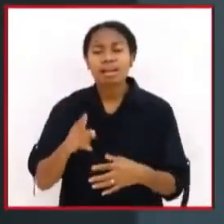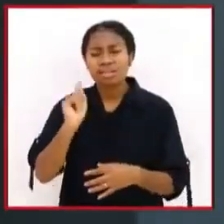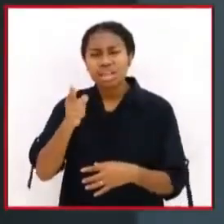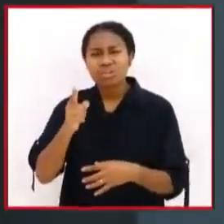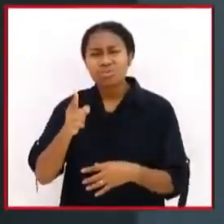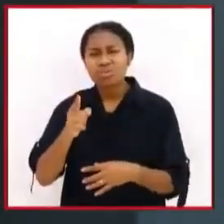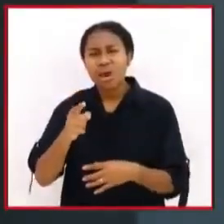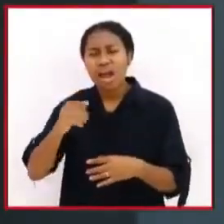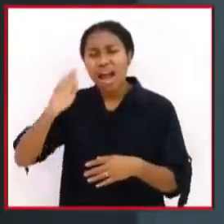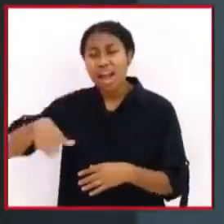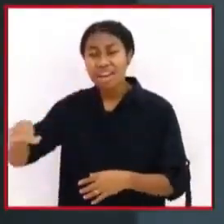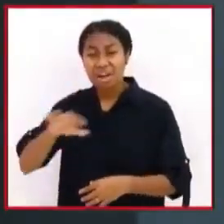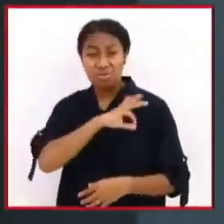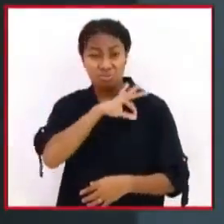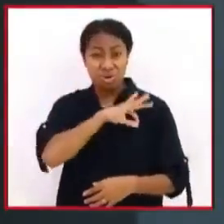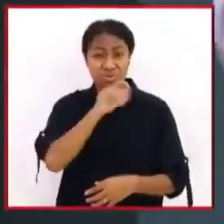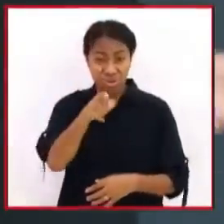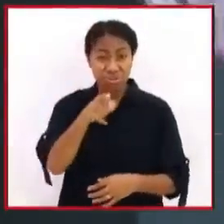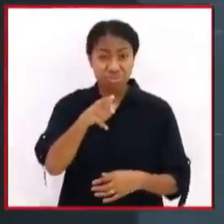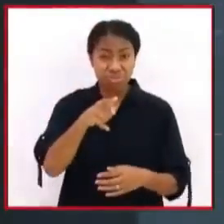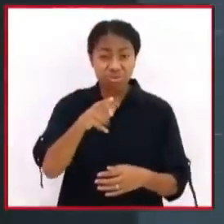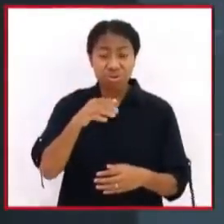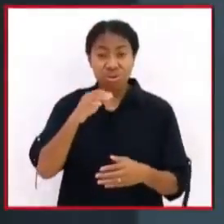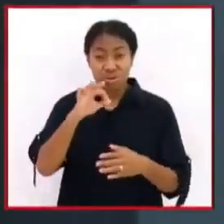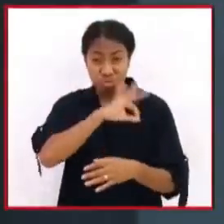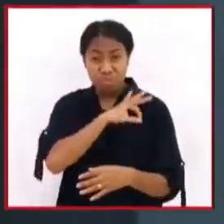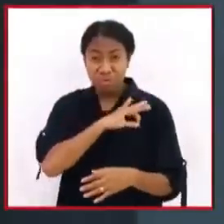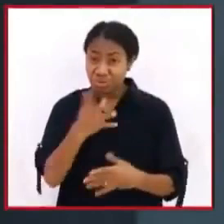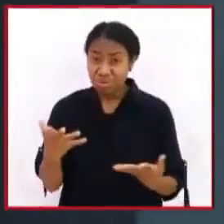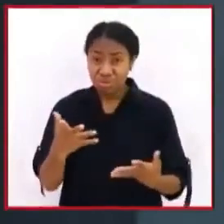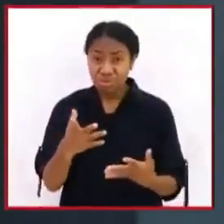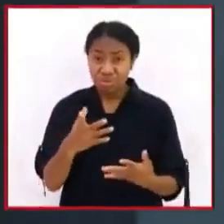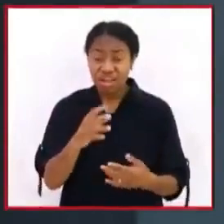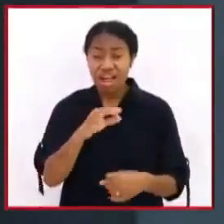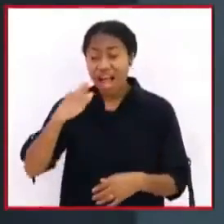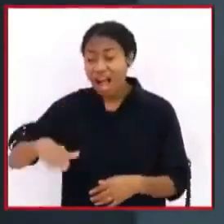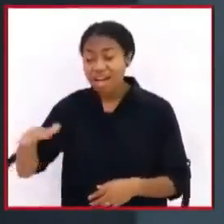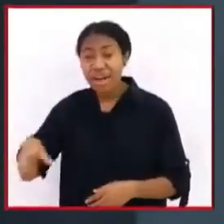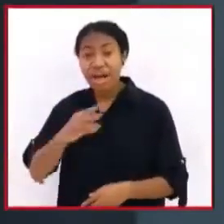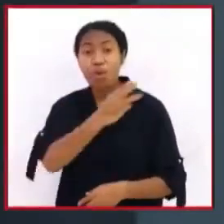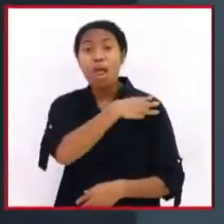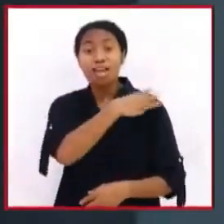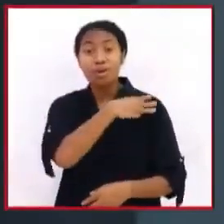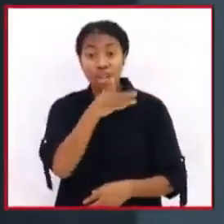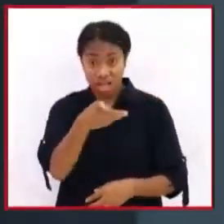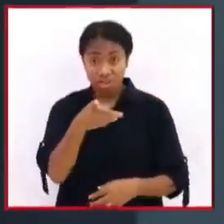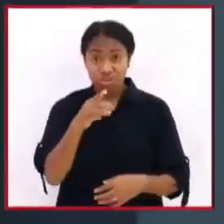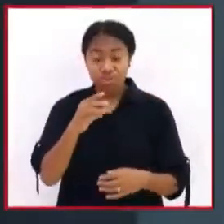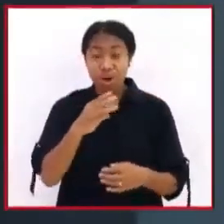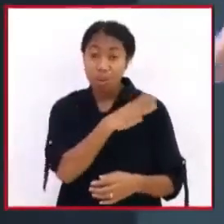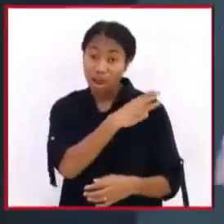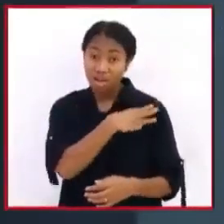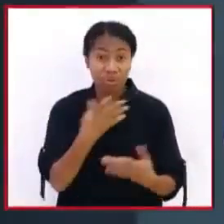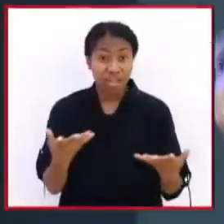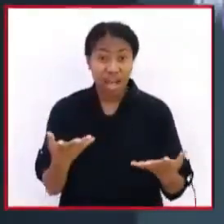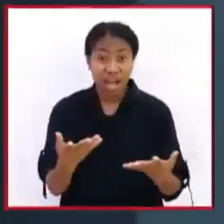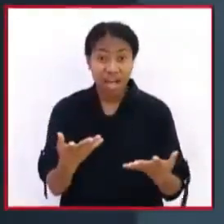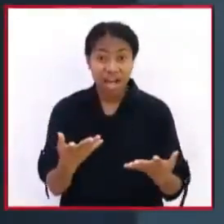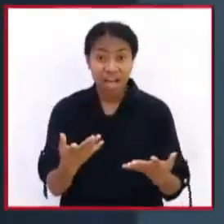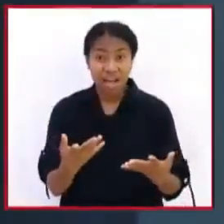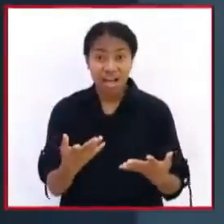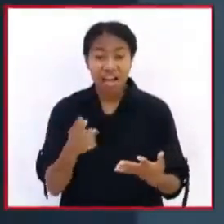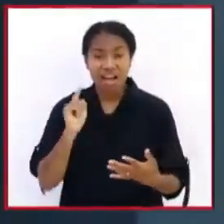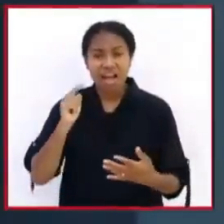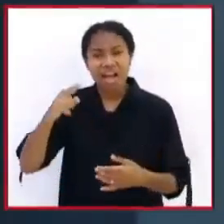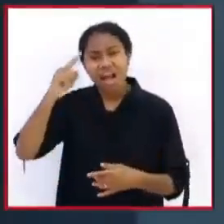gubernur atau bukan bukan anak Walikota Walikota atau bukan bukan anak-anak atau bukan